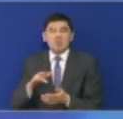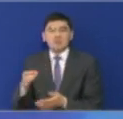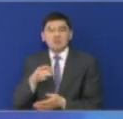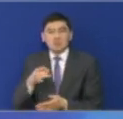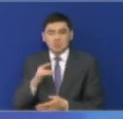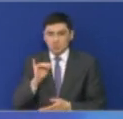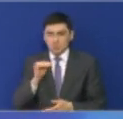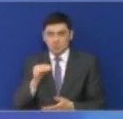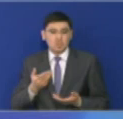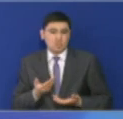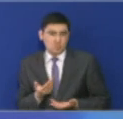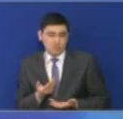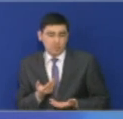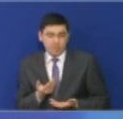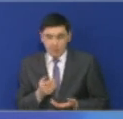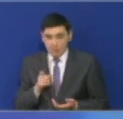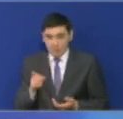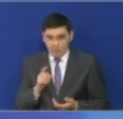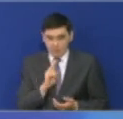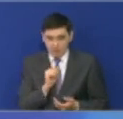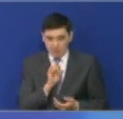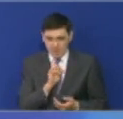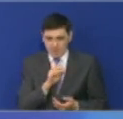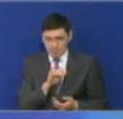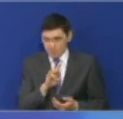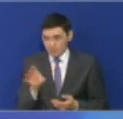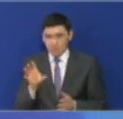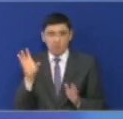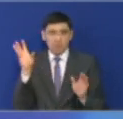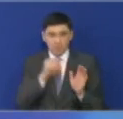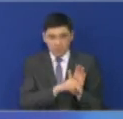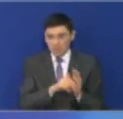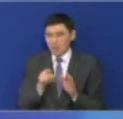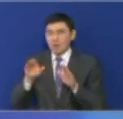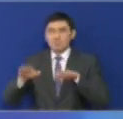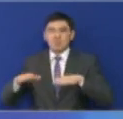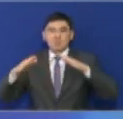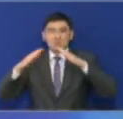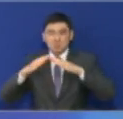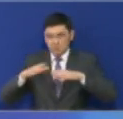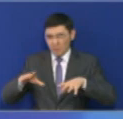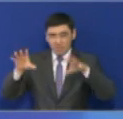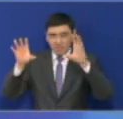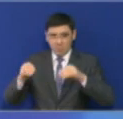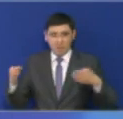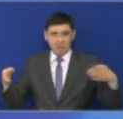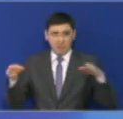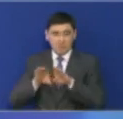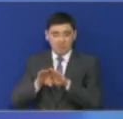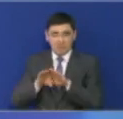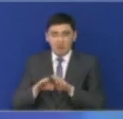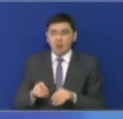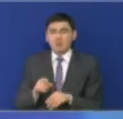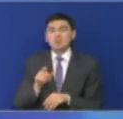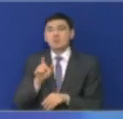Науқаспен байланысты болған адамдар карантинге алынып, қазірде подъезд тұрғындары оқшауланған. Әкімдік үй тұрғындарына қажетті жағдайдың